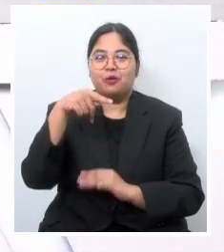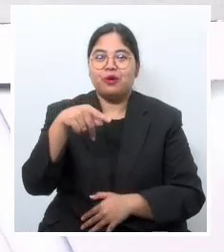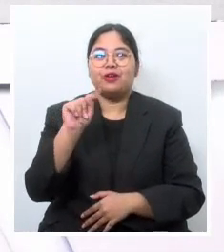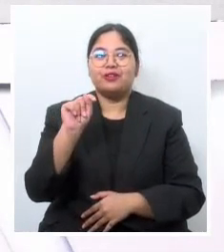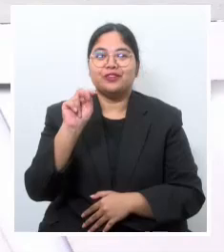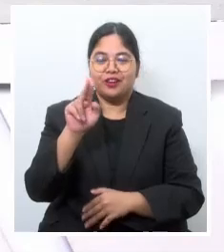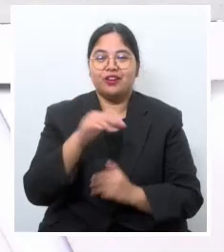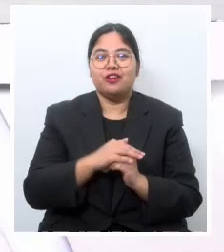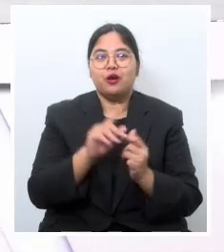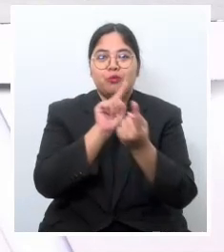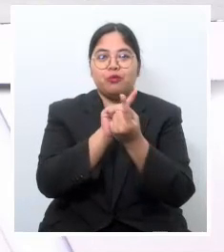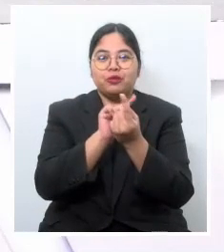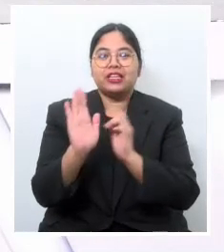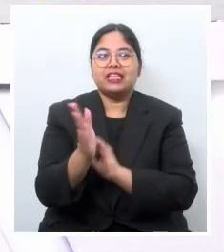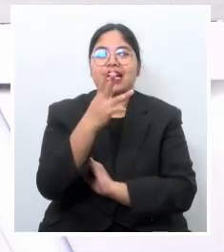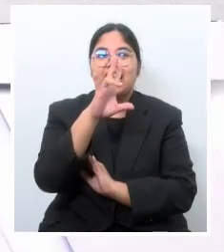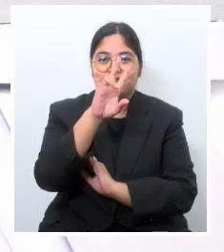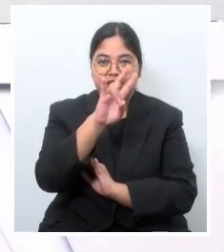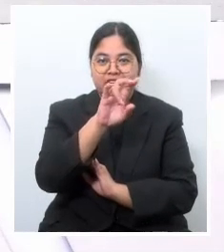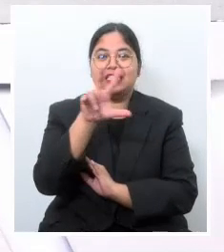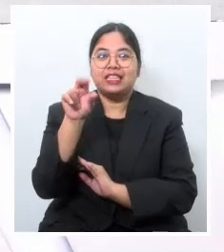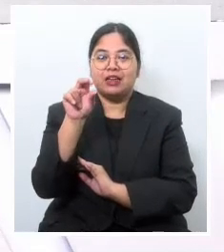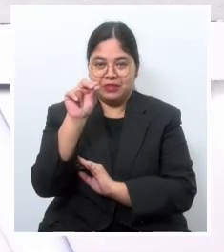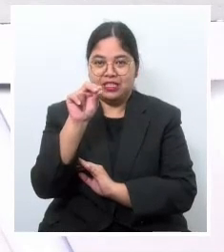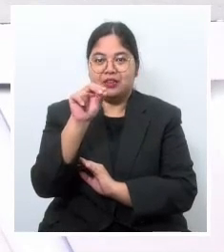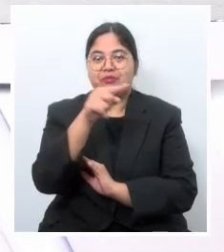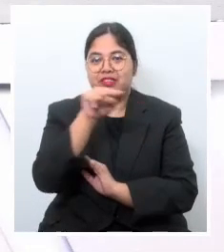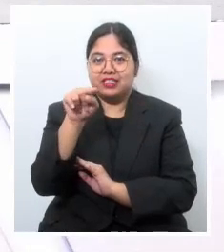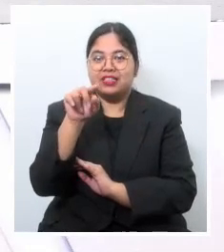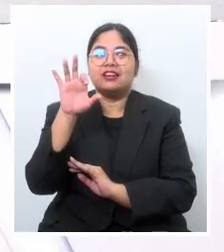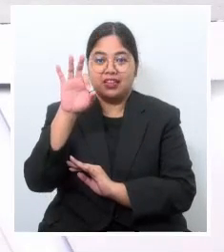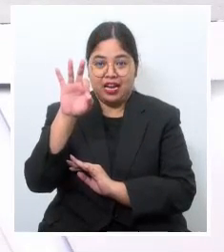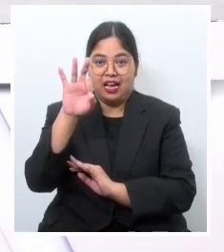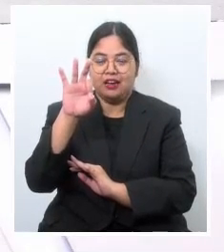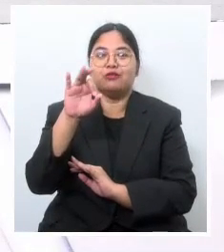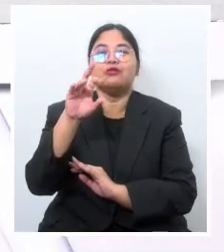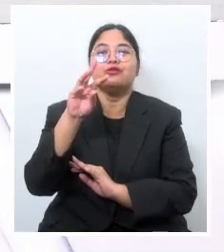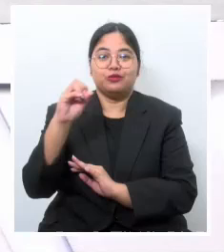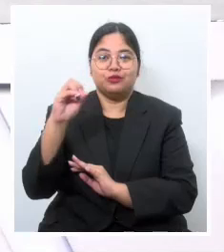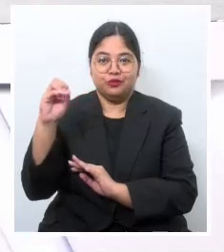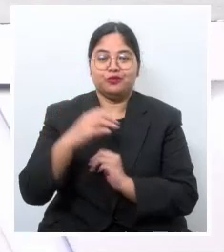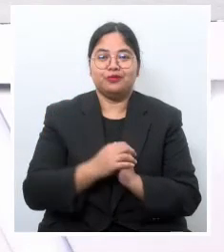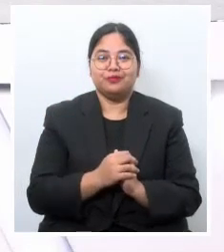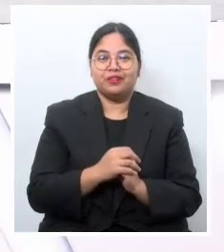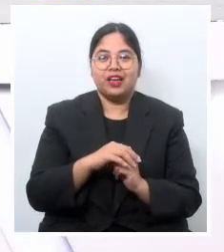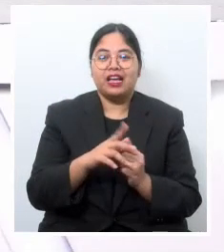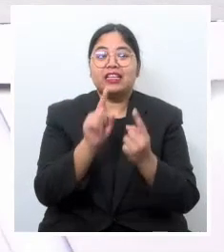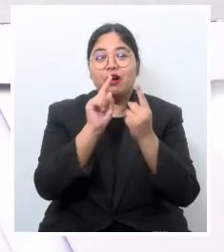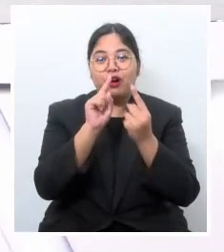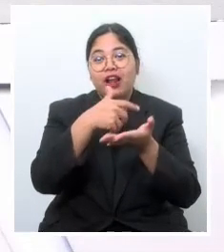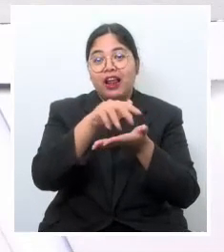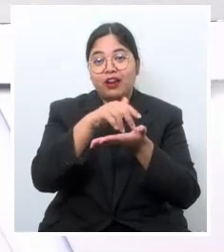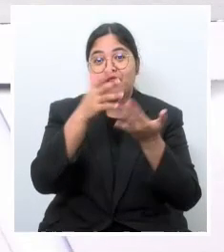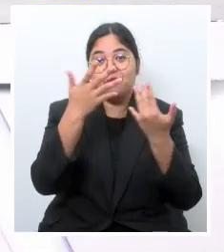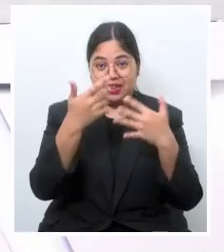ท่านผู้ชมนะคะตั้งแต่เวลา 7:30นไปจนถึงเวลา 99:00นเลยนะคะแล้วก็ที่สำคัญที่สดไปเมื่อสักครู่นี้ค่ะ